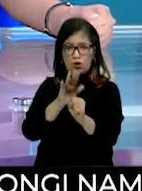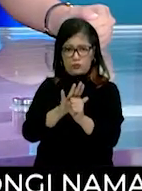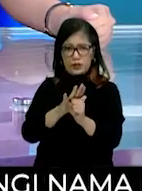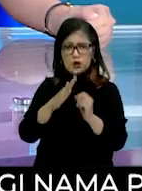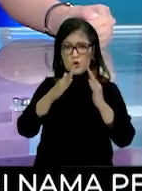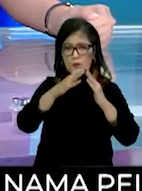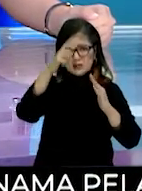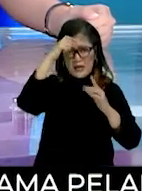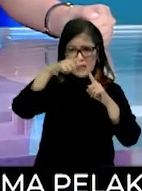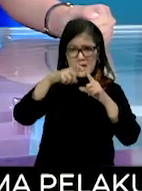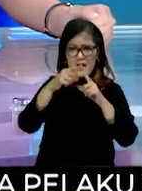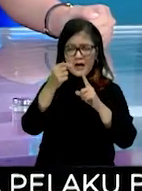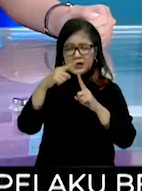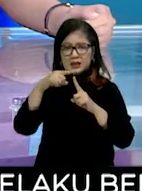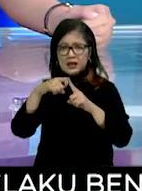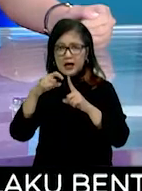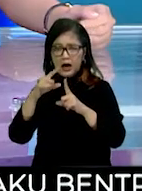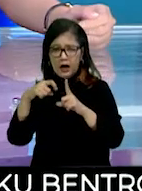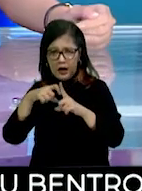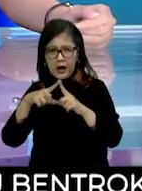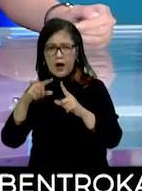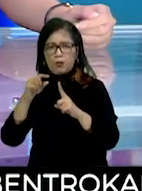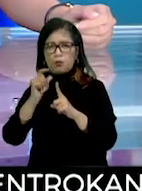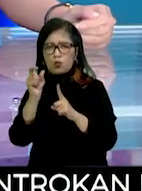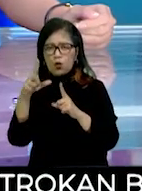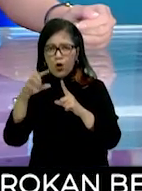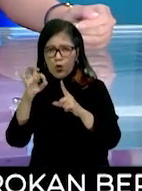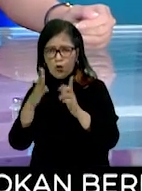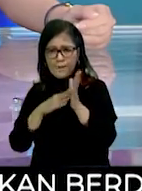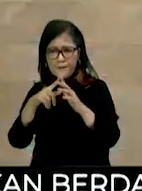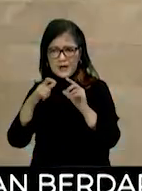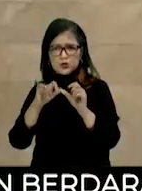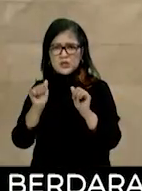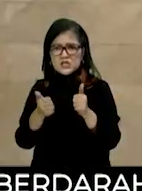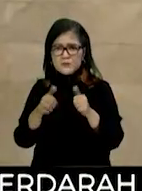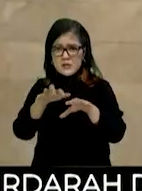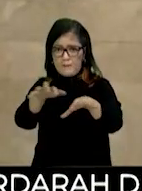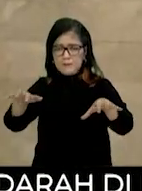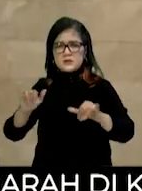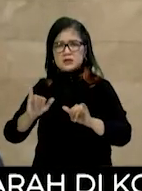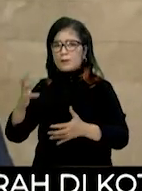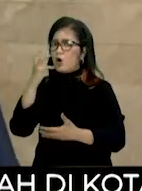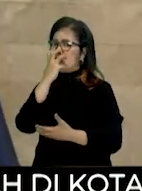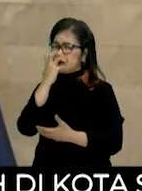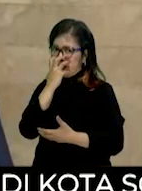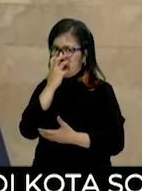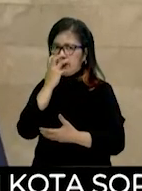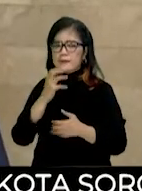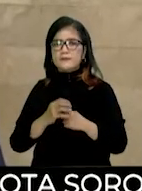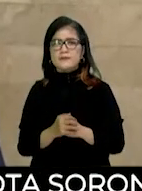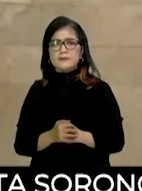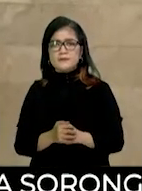menambah jumlah tempat tidur, obat-obatan, hingga tabung oksigen. Saat ini Indonesia tengah dilanda lonjakan